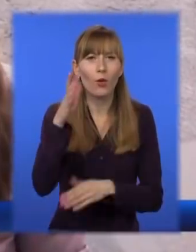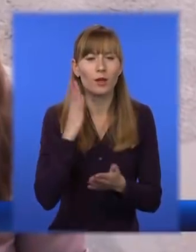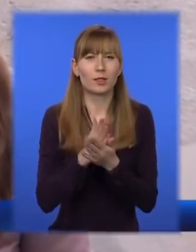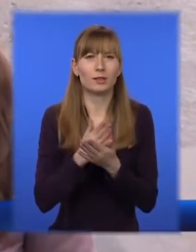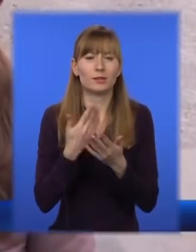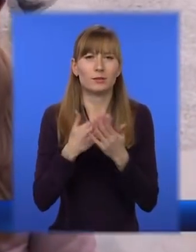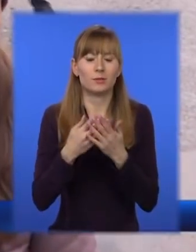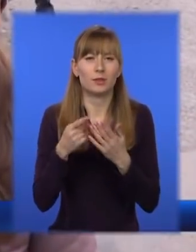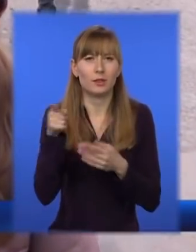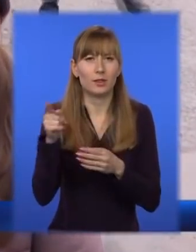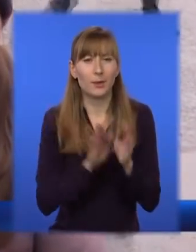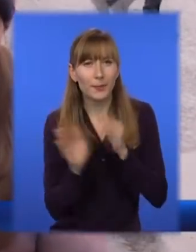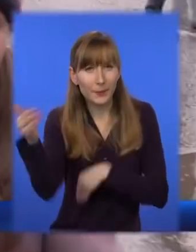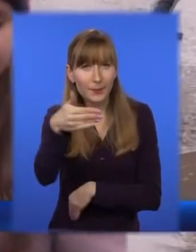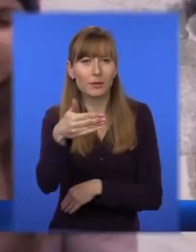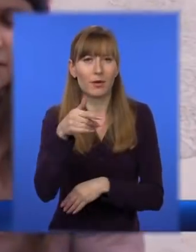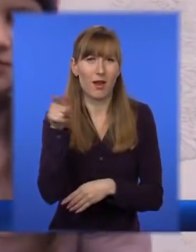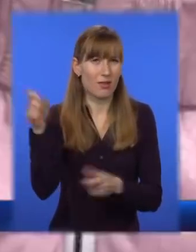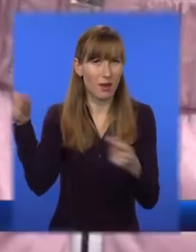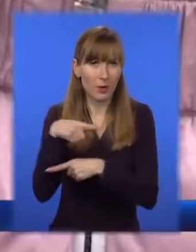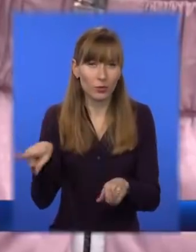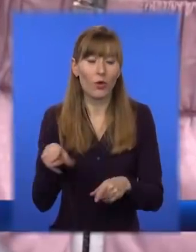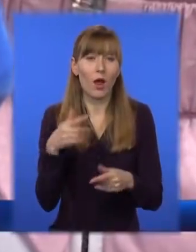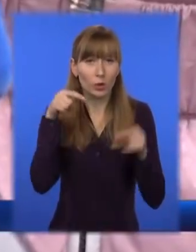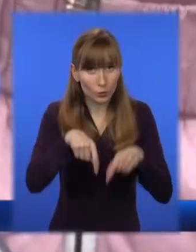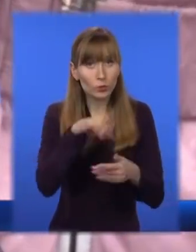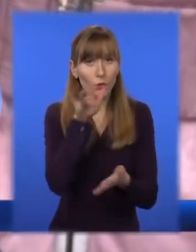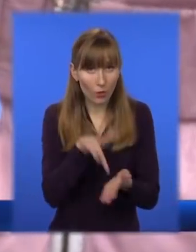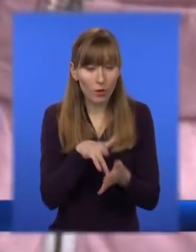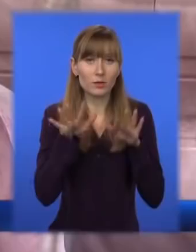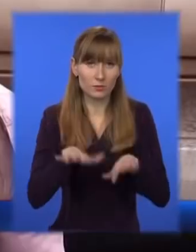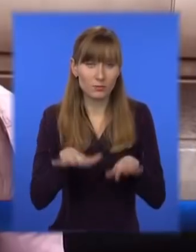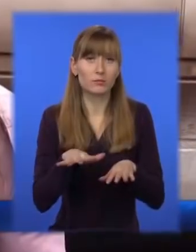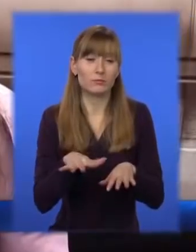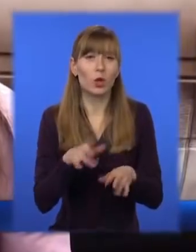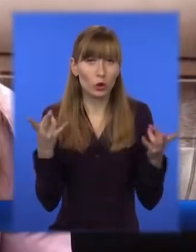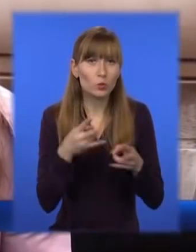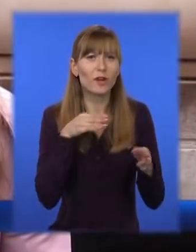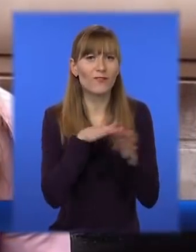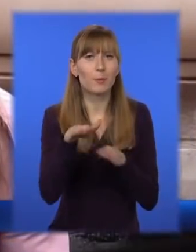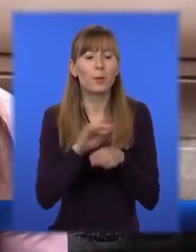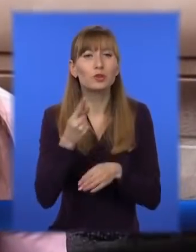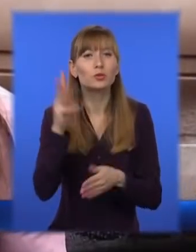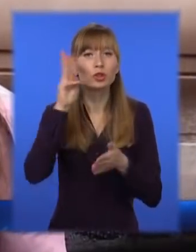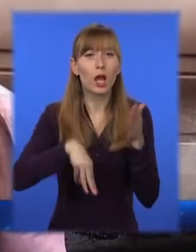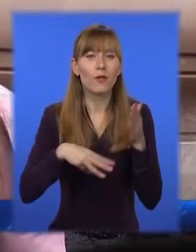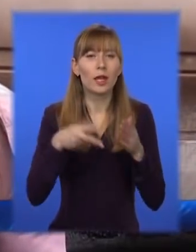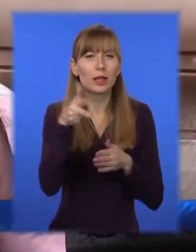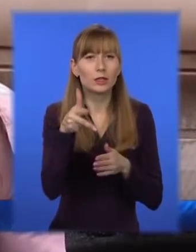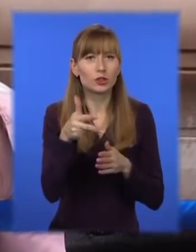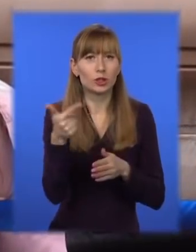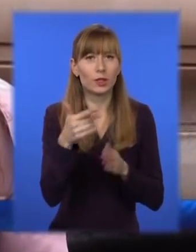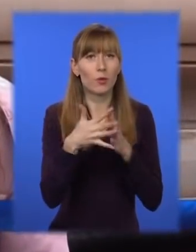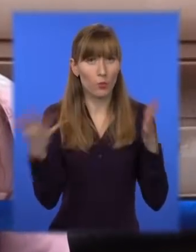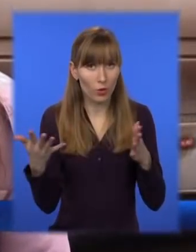об'їзна траса, де як би, цей режим не зовсім уместний. Рядові люди, звичайно, вони будуть соблюдати правила, тому що штраф, наскільки я знаю,